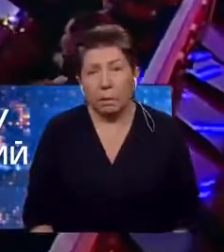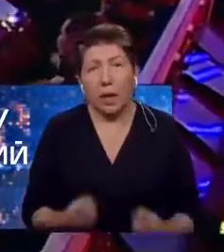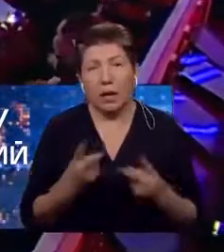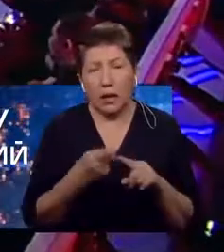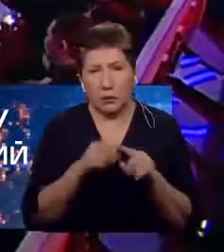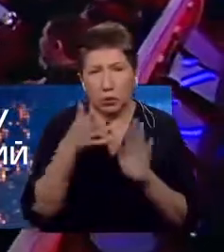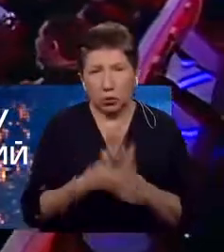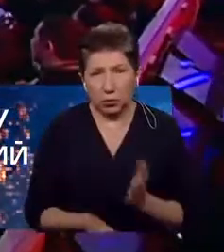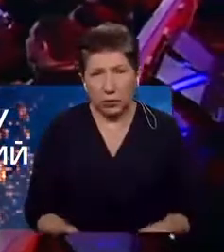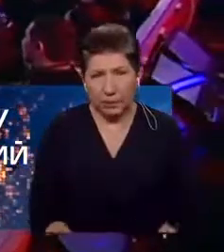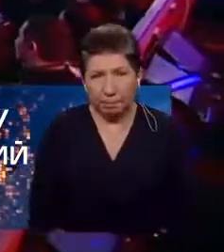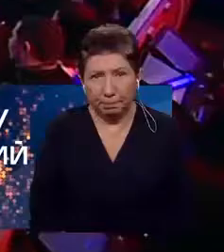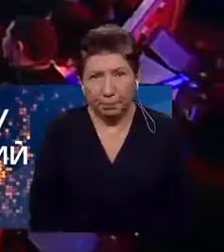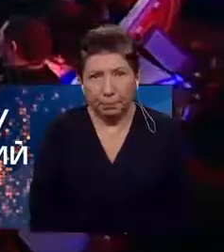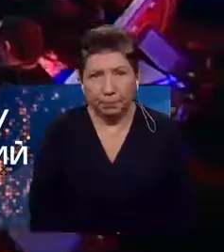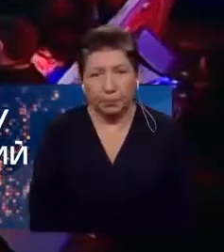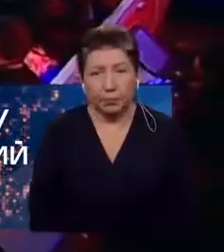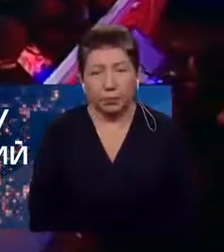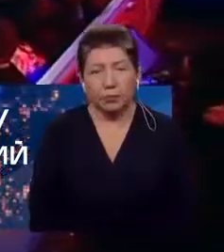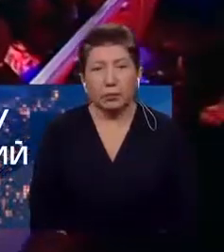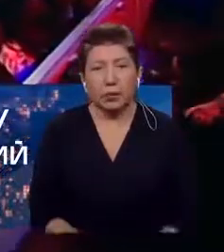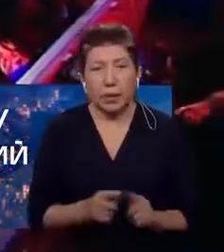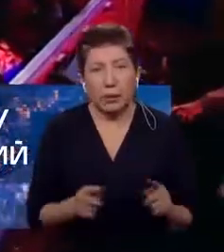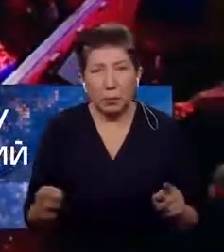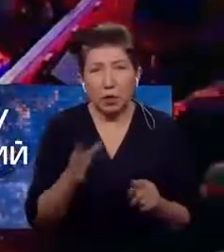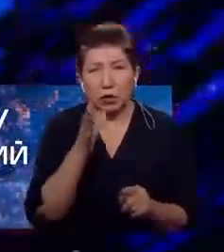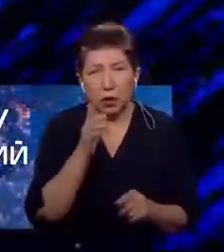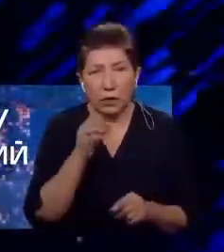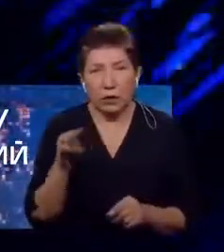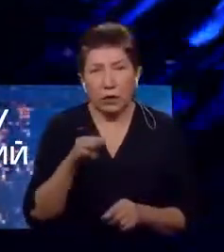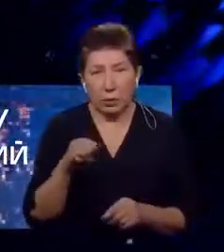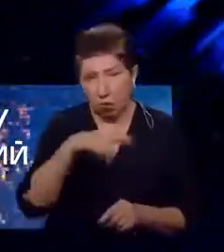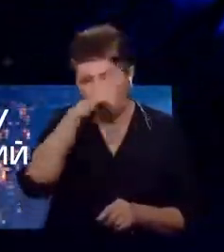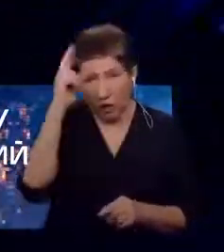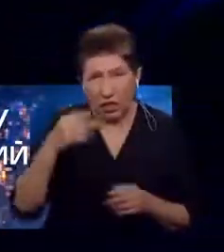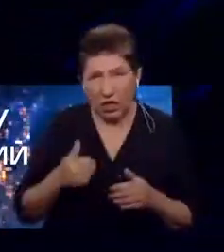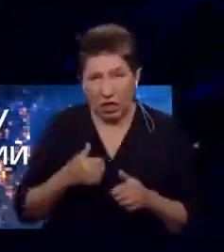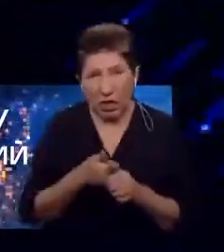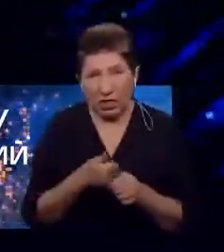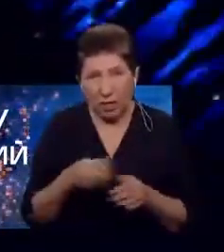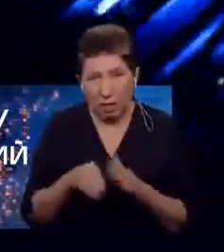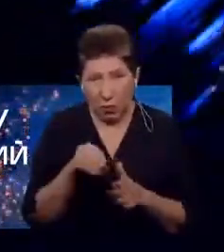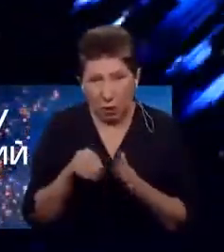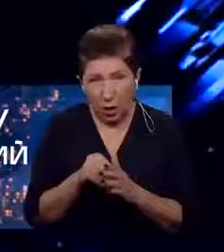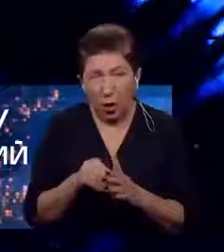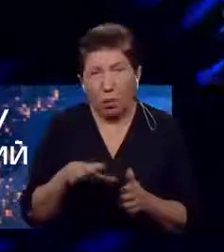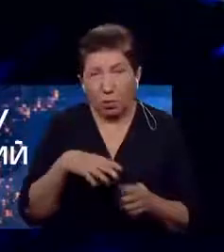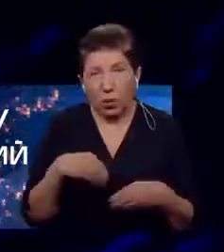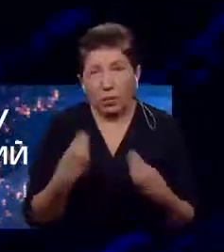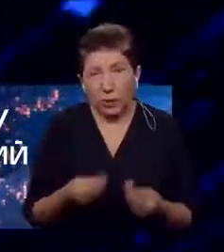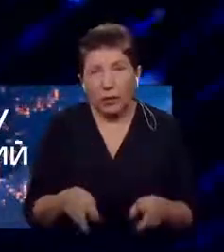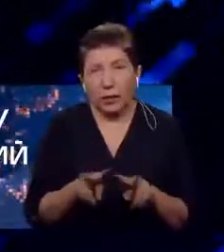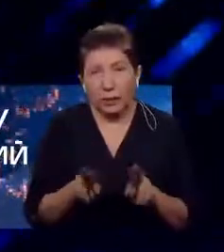Так як це зрозуміти? На період, коли Тимошенко йшла на вибори за рік до президентських виборів, була дана так